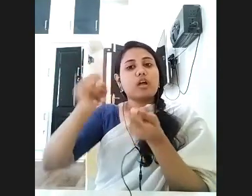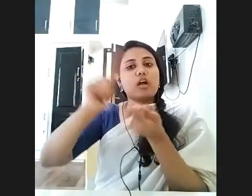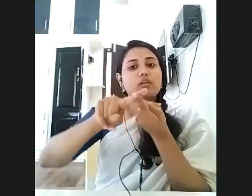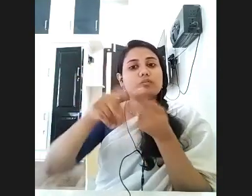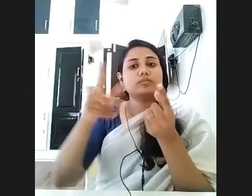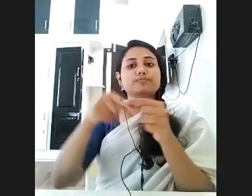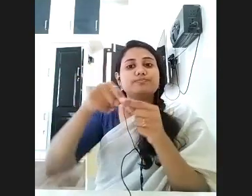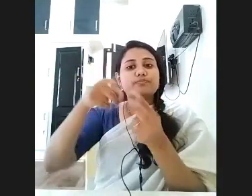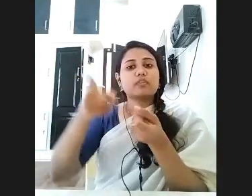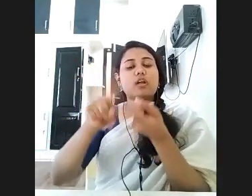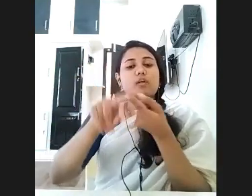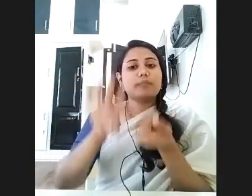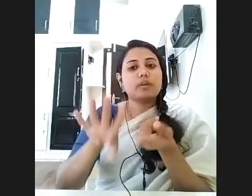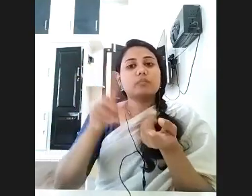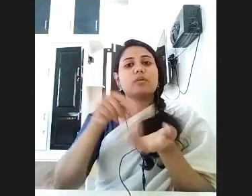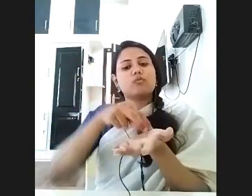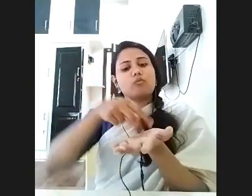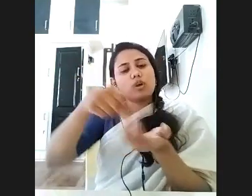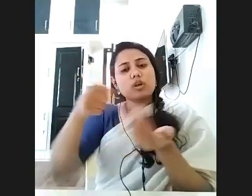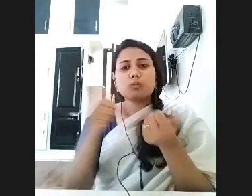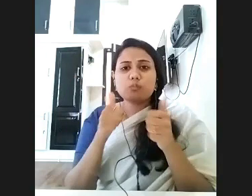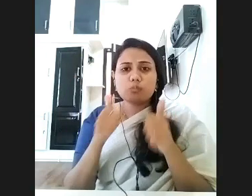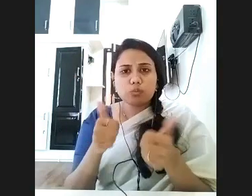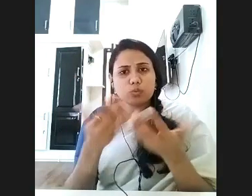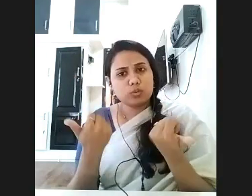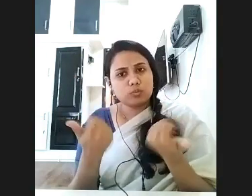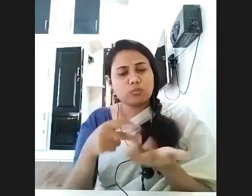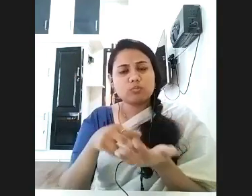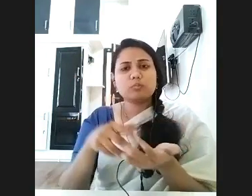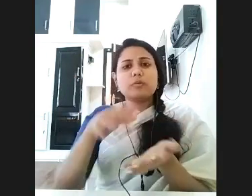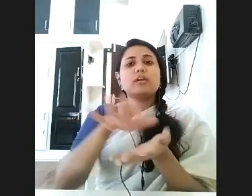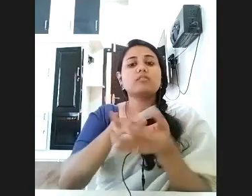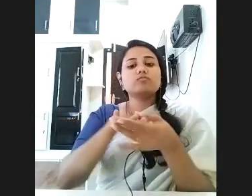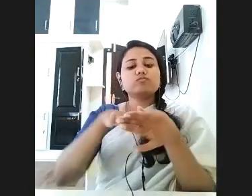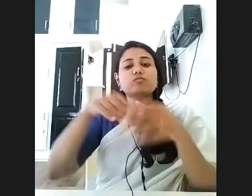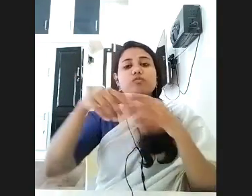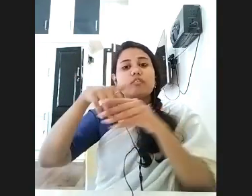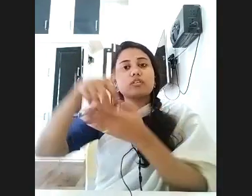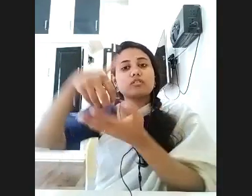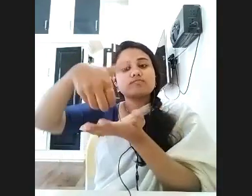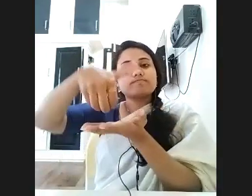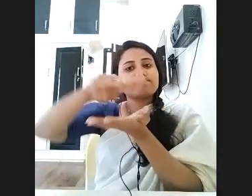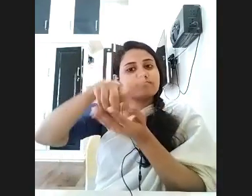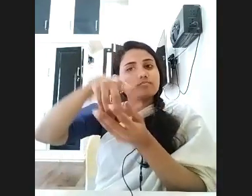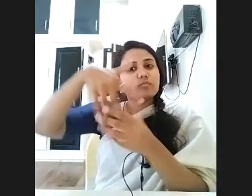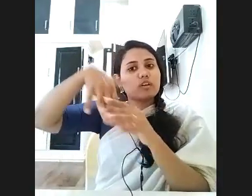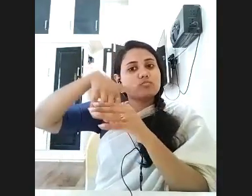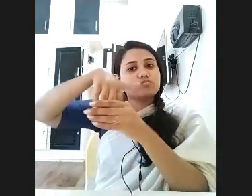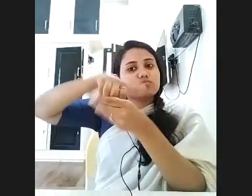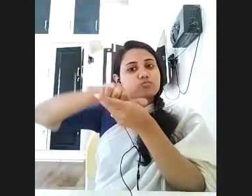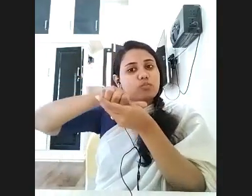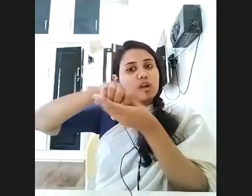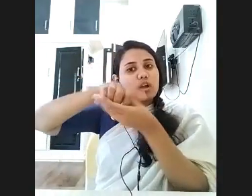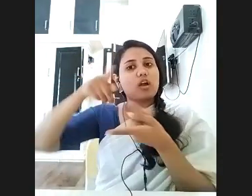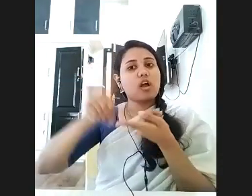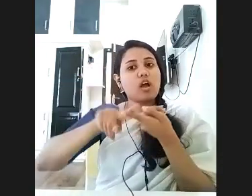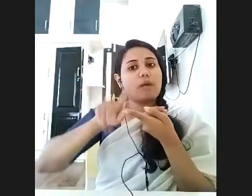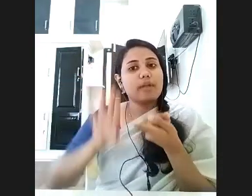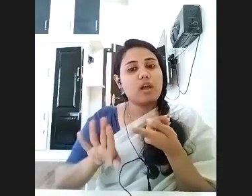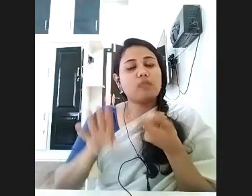ബ്രേസസ് ഉണ്ട്. എല്ലാ ഫിംഗേഴ്സും അടങ്ങിയിരിക്കുന്നു. അങ്ങനെയൊക്കെയാണ് സ്റ്റാറ്റസ്. അപ്പൊ നമുക്കൊരു പ്രോപ്പർ